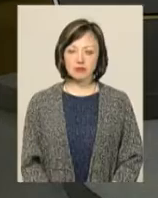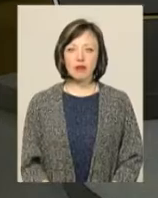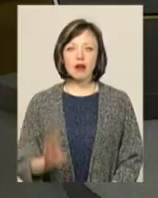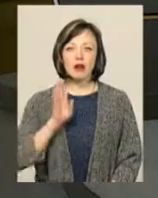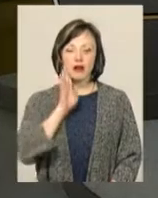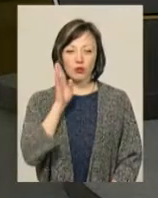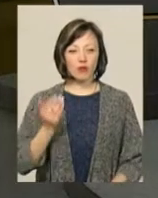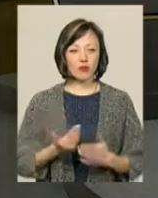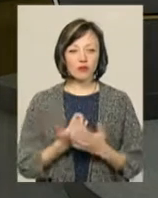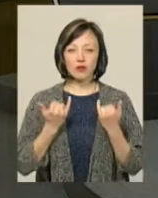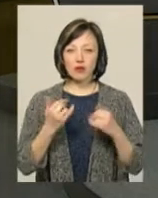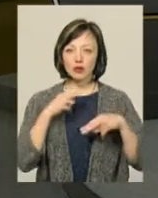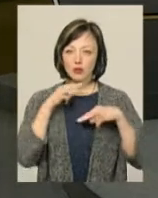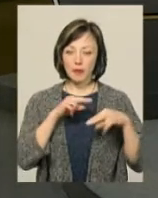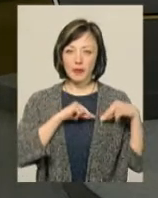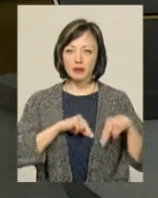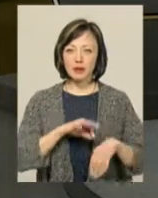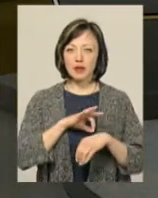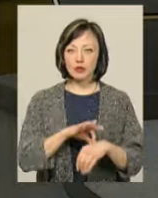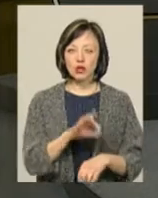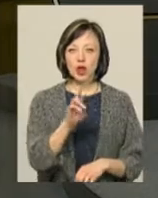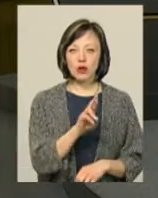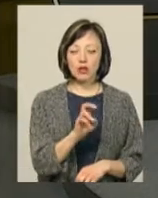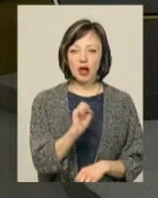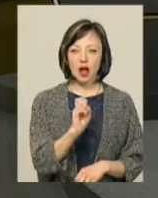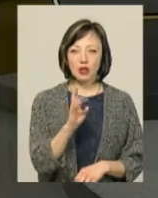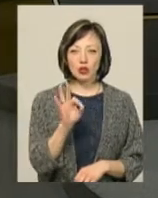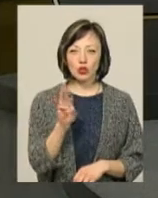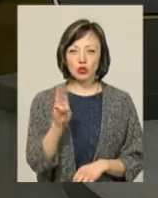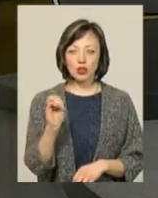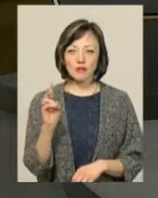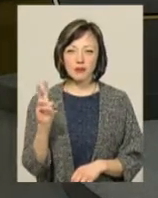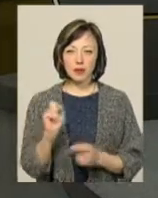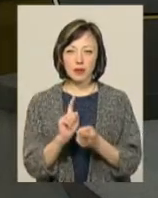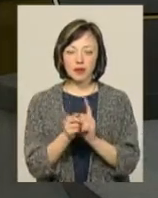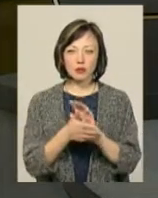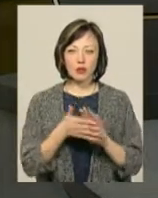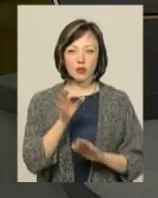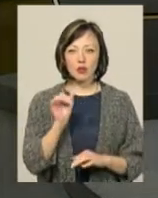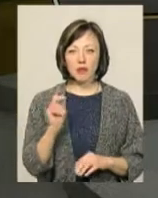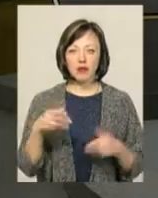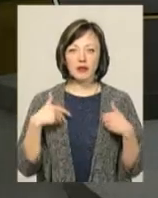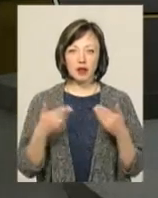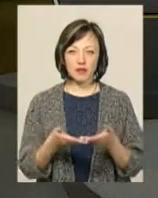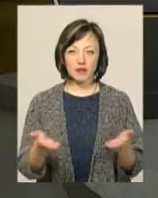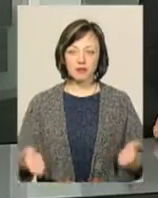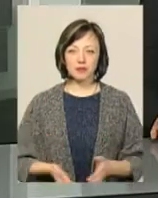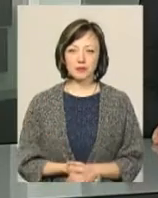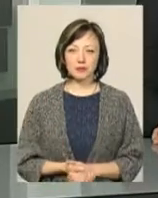Ранковий випуск новин до вашої уваги. В студії працюють ведуча Ярослава Антошевська, перекладач на жестову мову Ольга Рибак. Ми вітаємо вас.